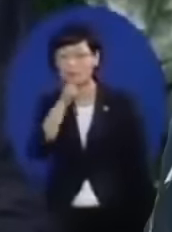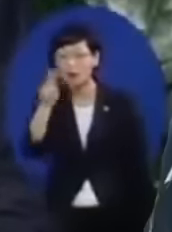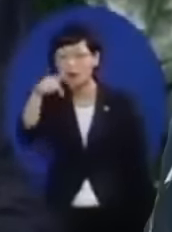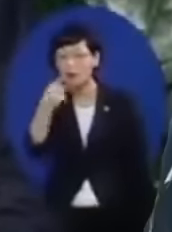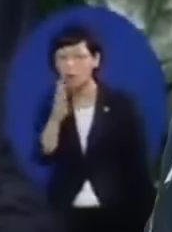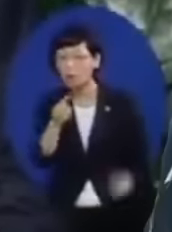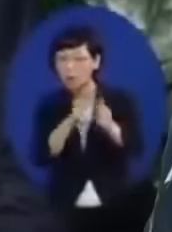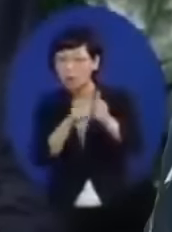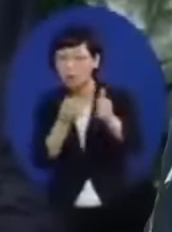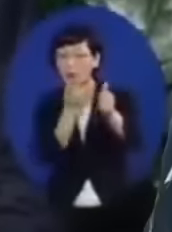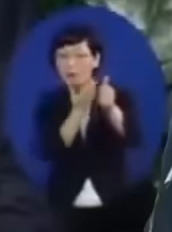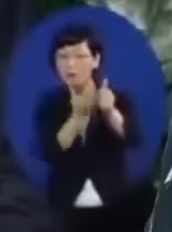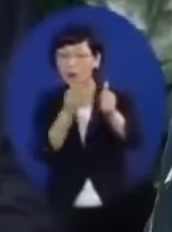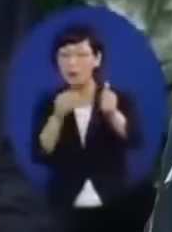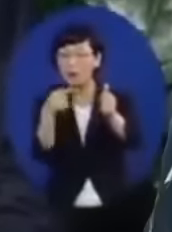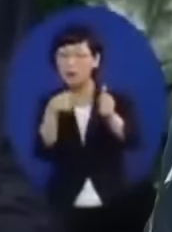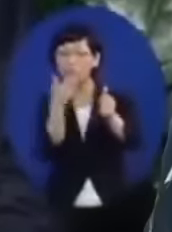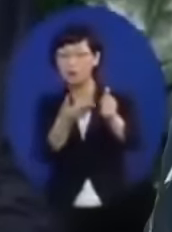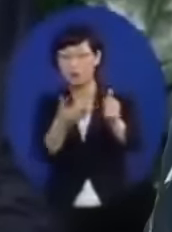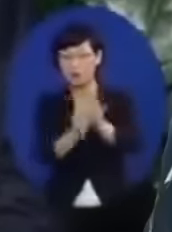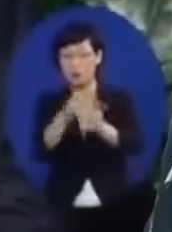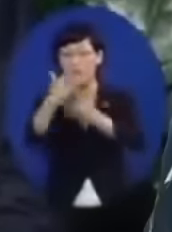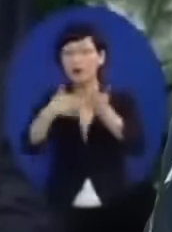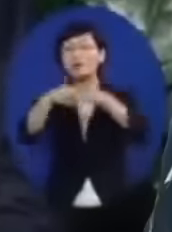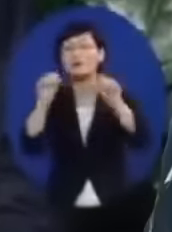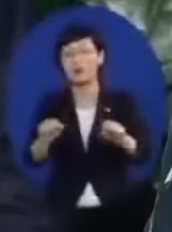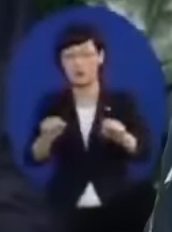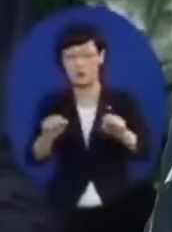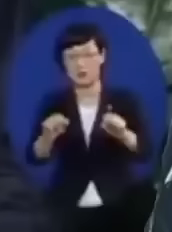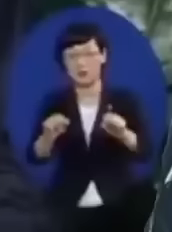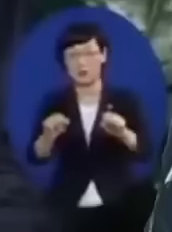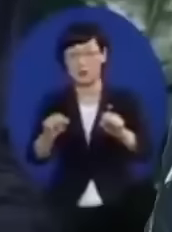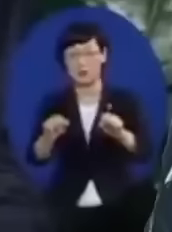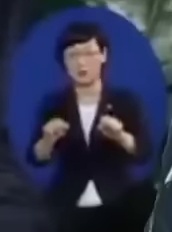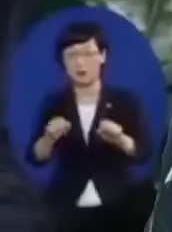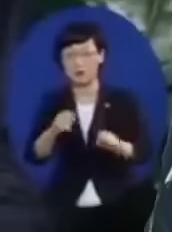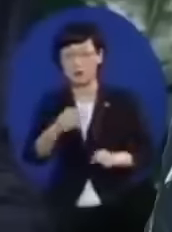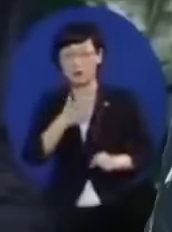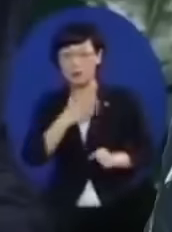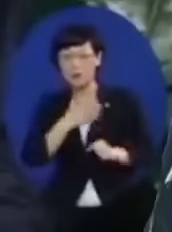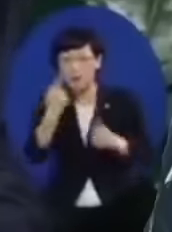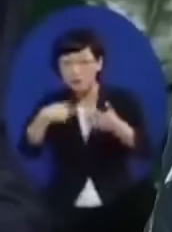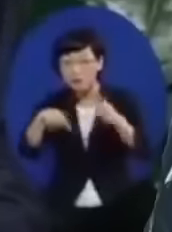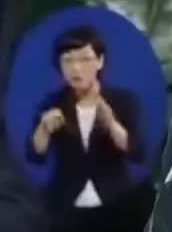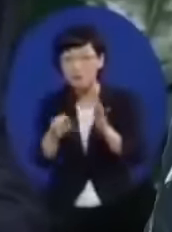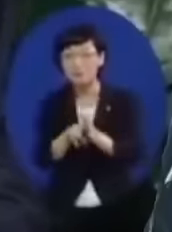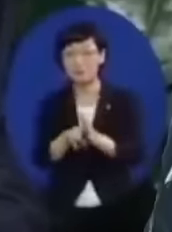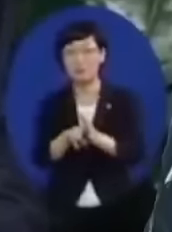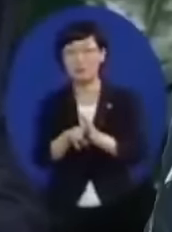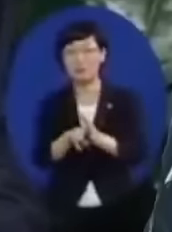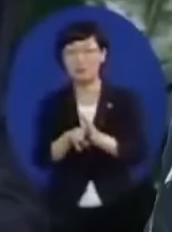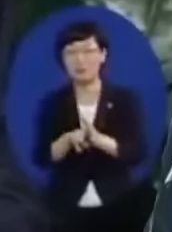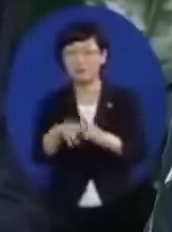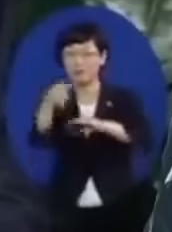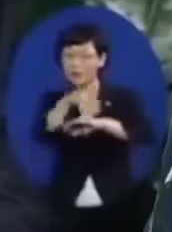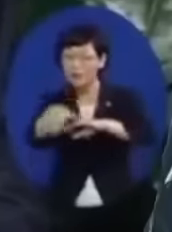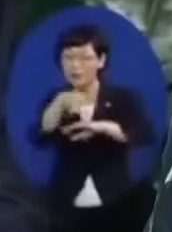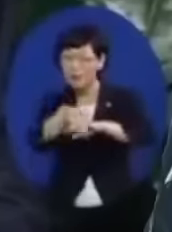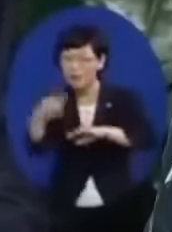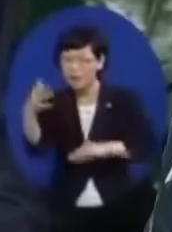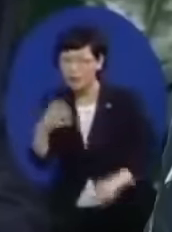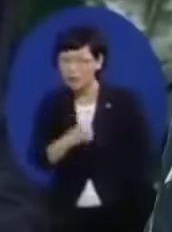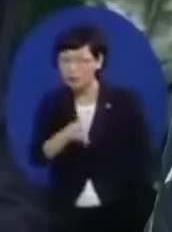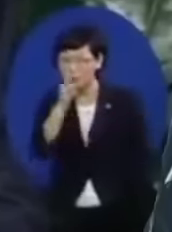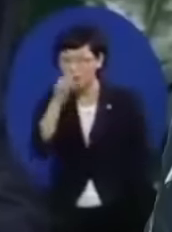알려졌습니다. 하나님이 살아계시고 자기를 위해서 계획을 가지고